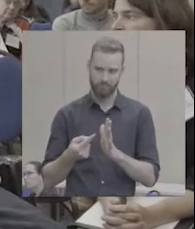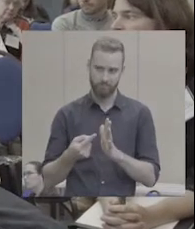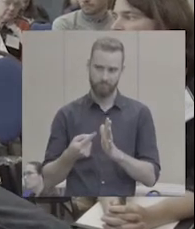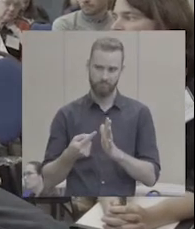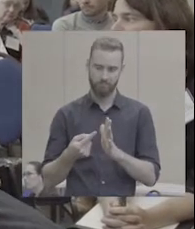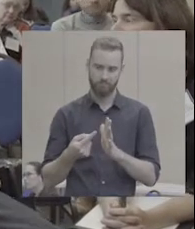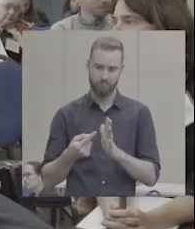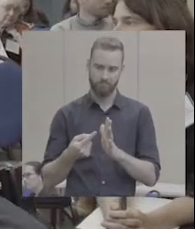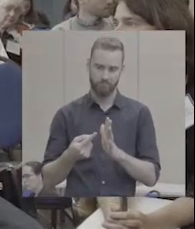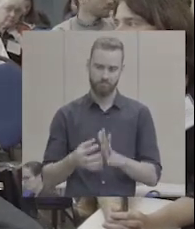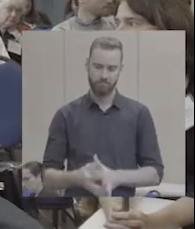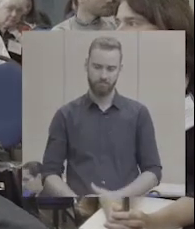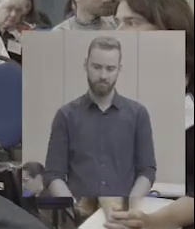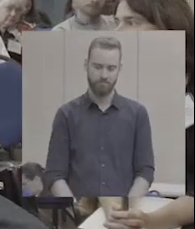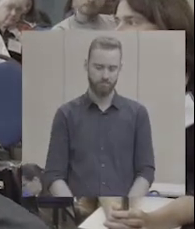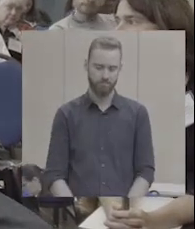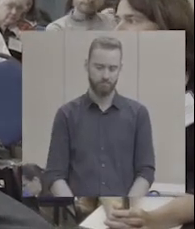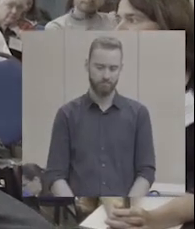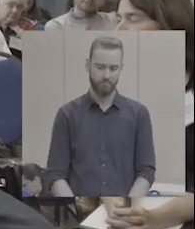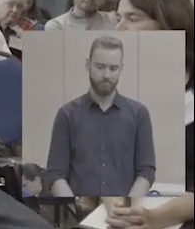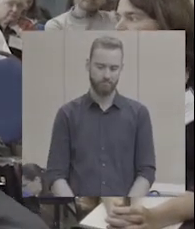Ce qui nuit à